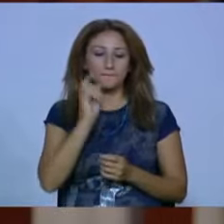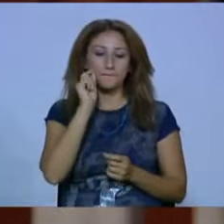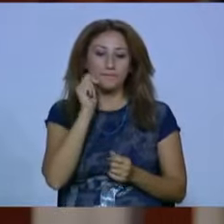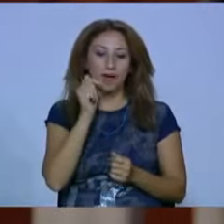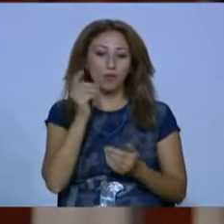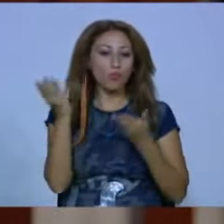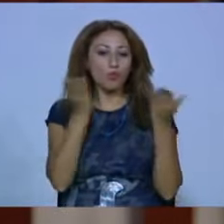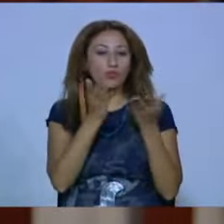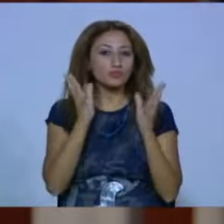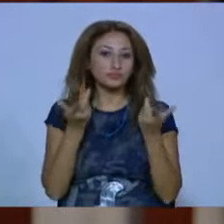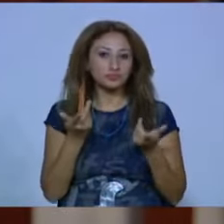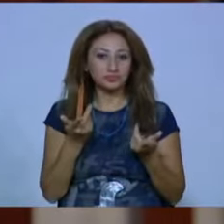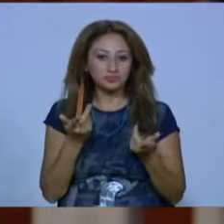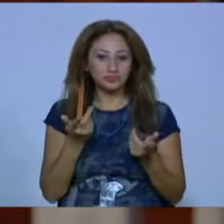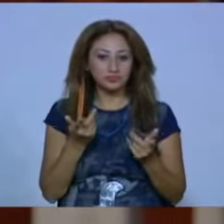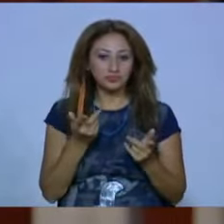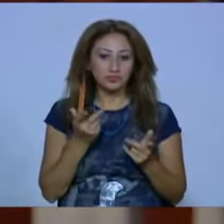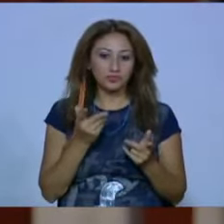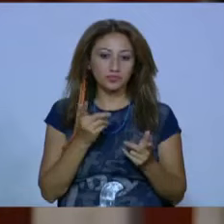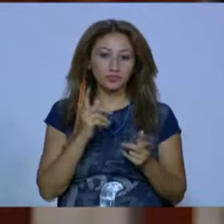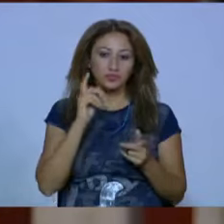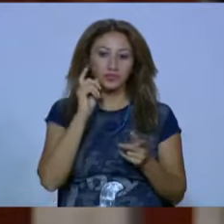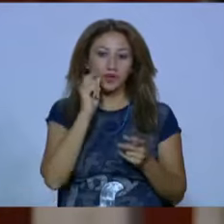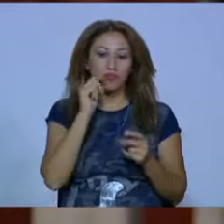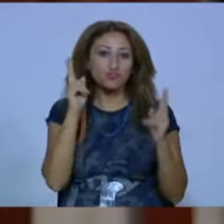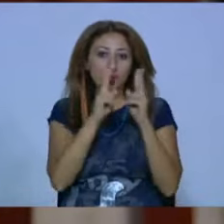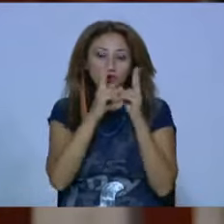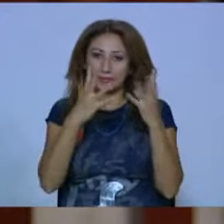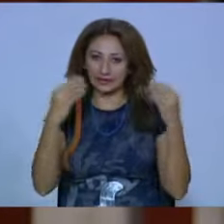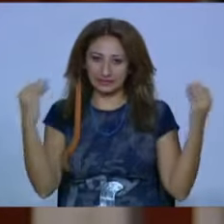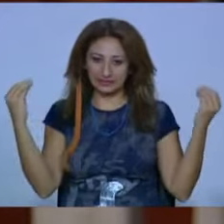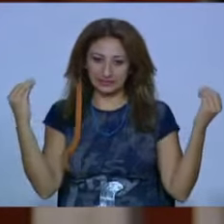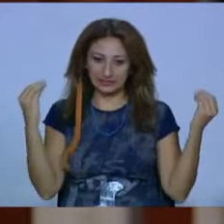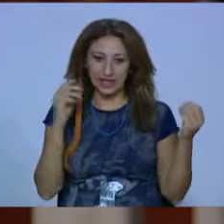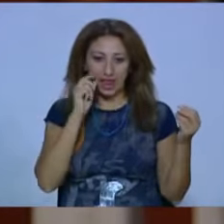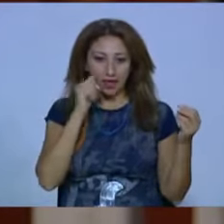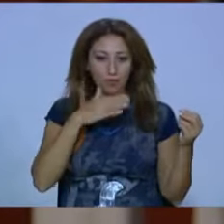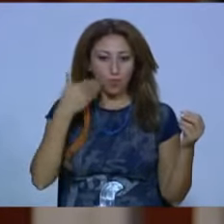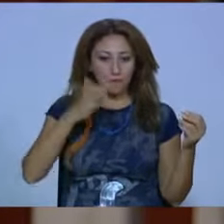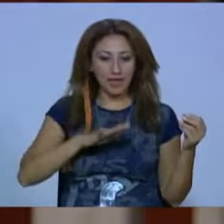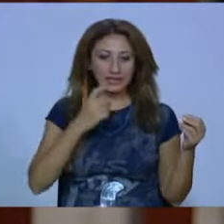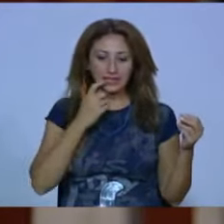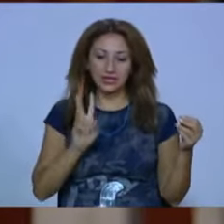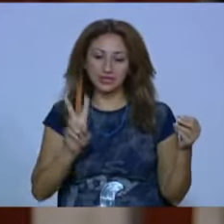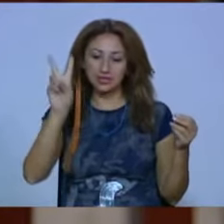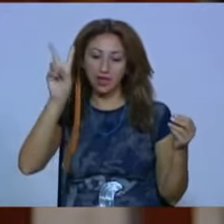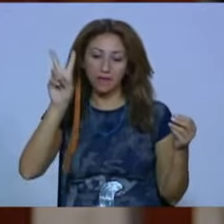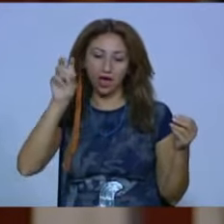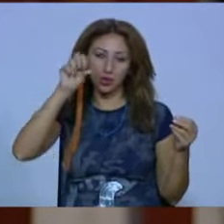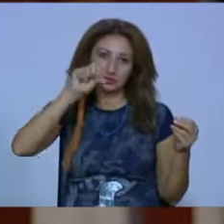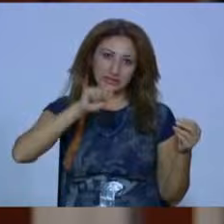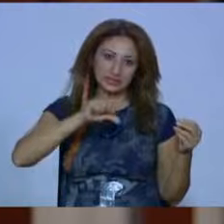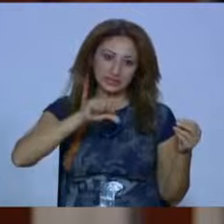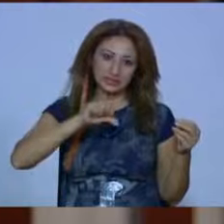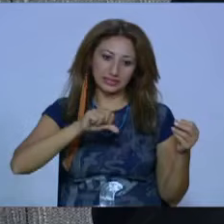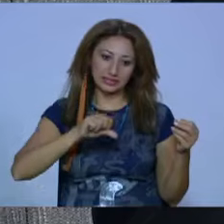بقى كانت؟ هو علاقته بالوالد اكتر واحد عاشر الوالد طبعا. ان الوالد توفى سنه 79. كان على